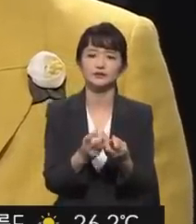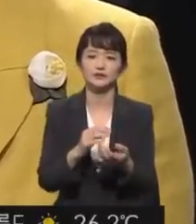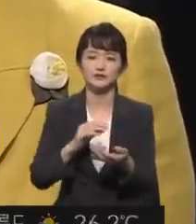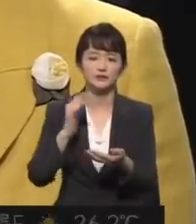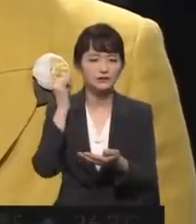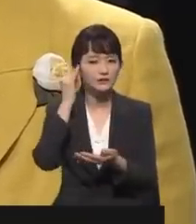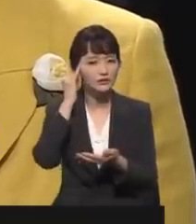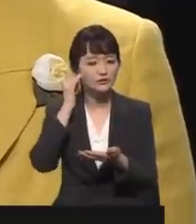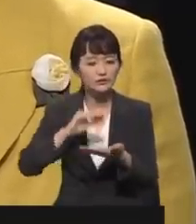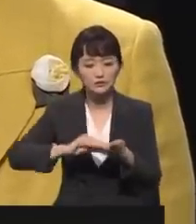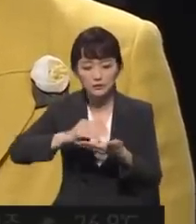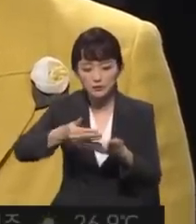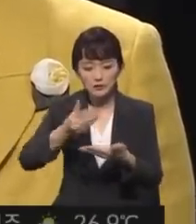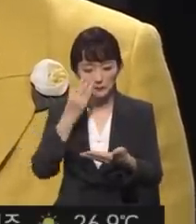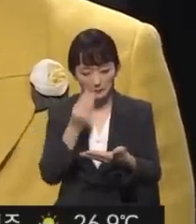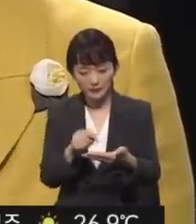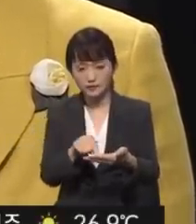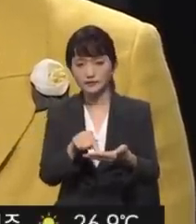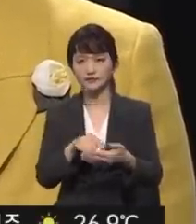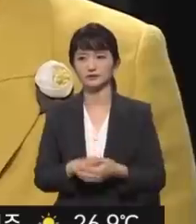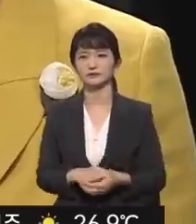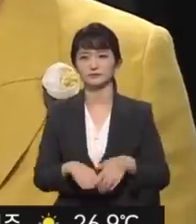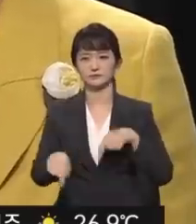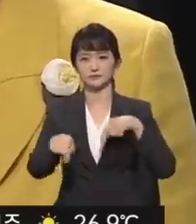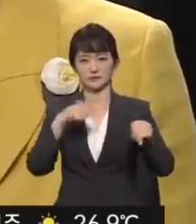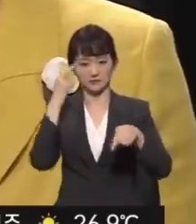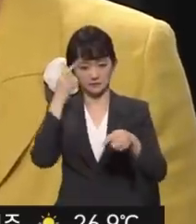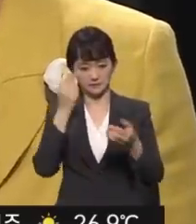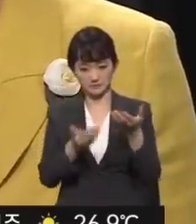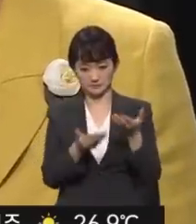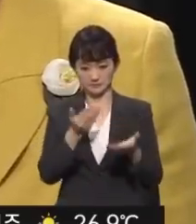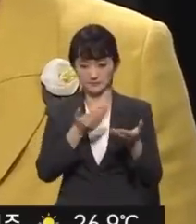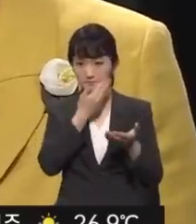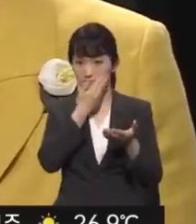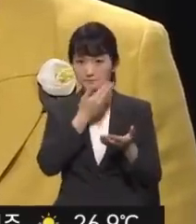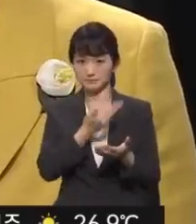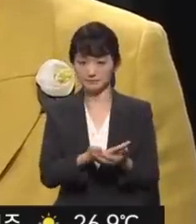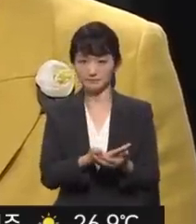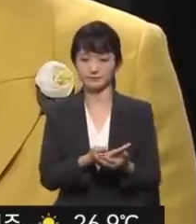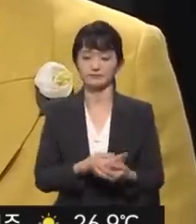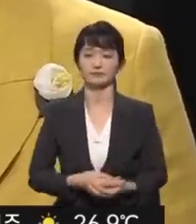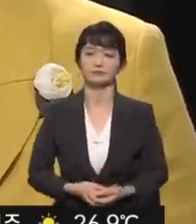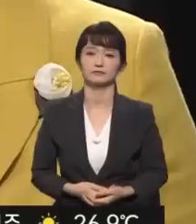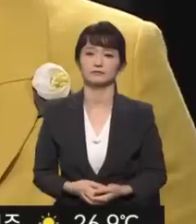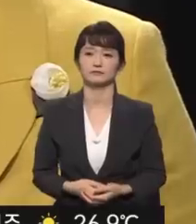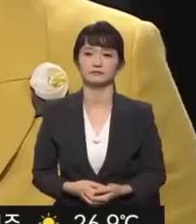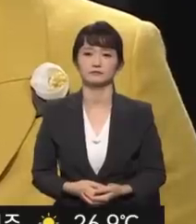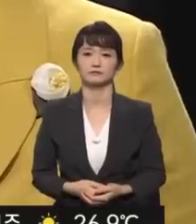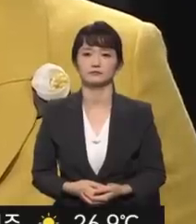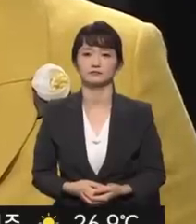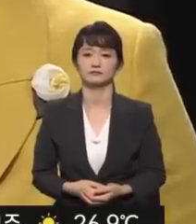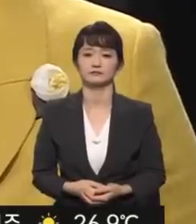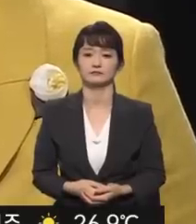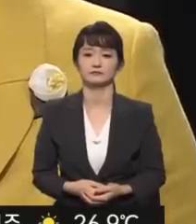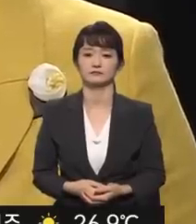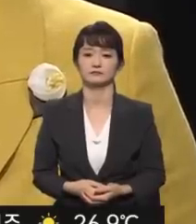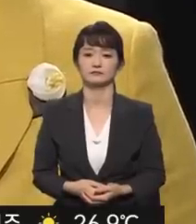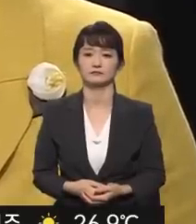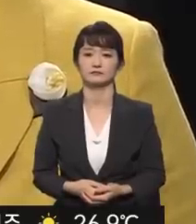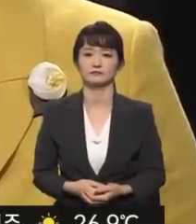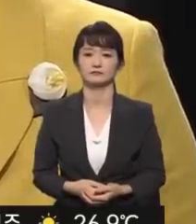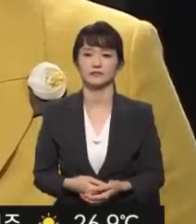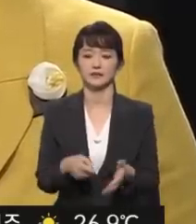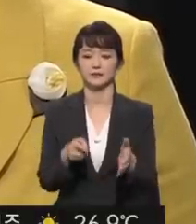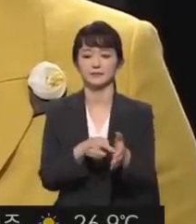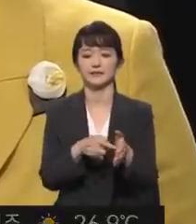한 건데 이 상황은 정책 판단이 중요하니까 아마도 맨 먼저 도그 거 같아요 b